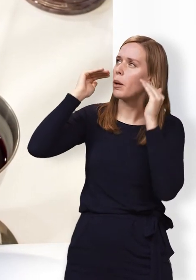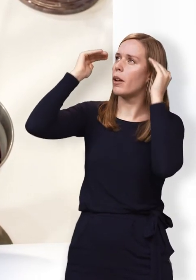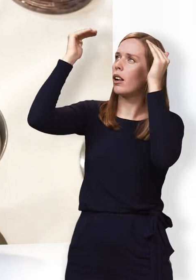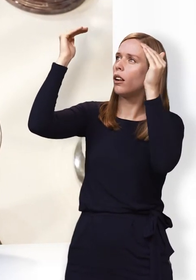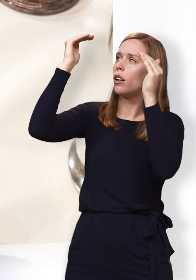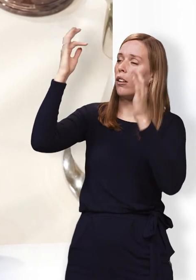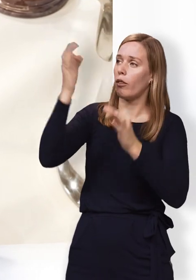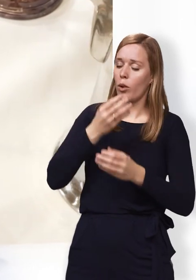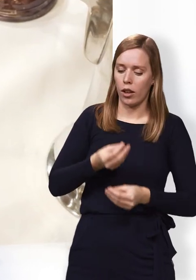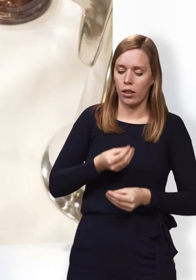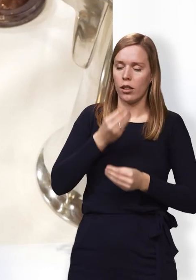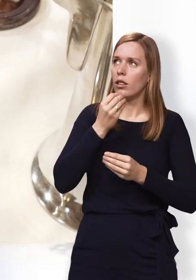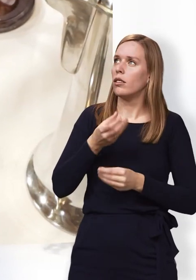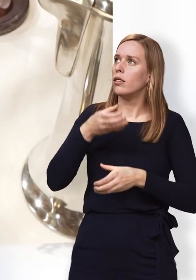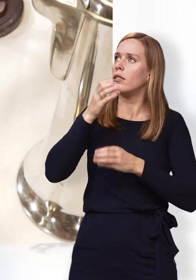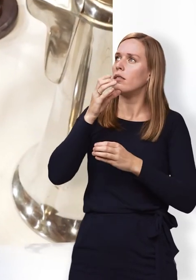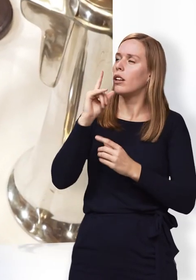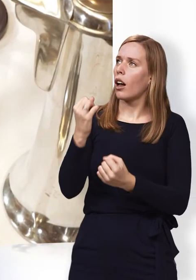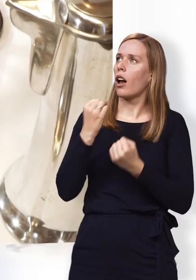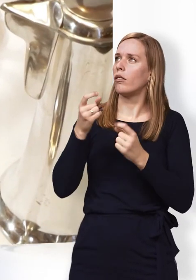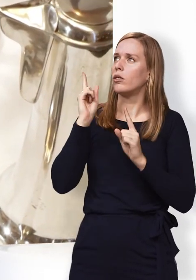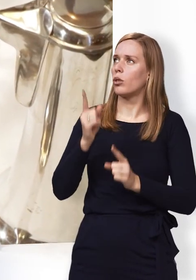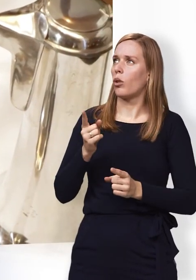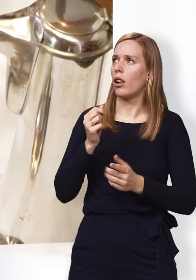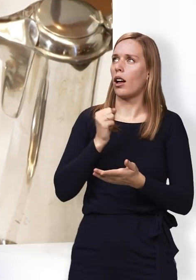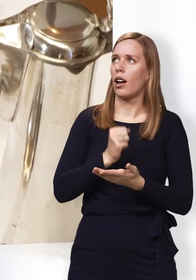zur Kraft werden. Amen.